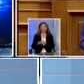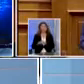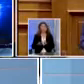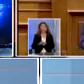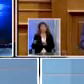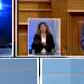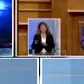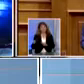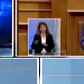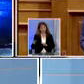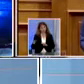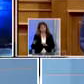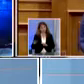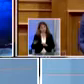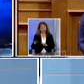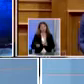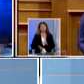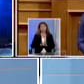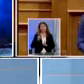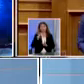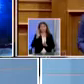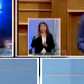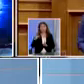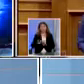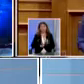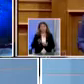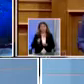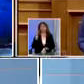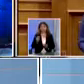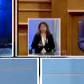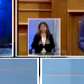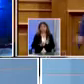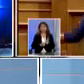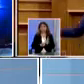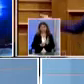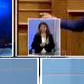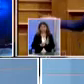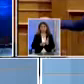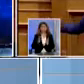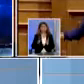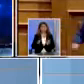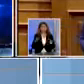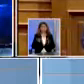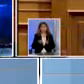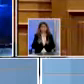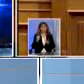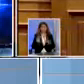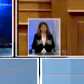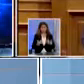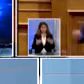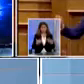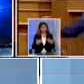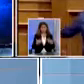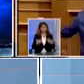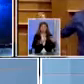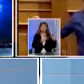πιο κοντά σε ένα ενδεχόμενο αύριο, μεθαύριο, να υπάρξει μια σύγκληση, μια συνεργασία,